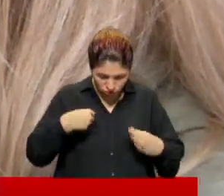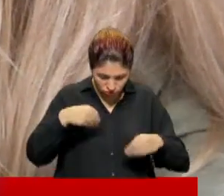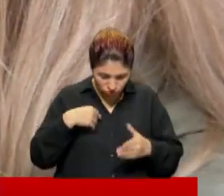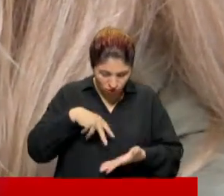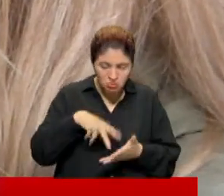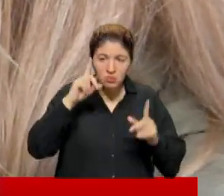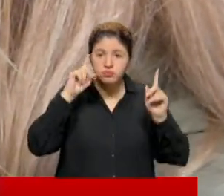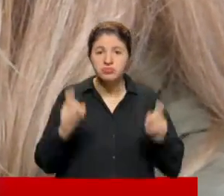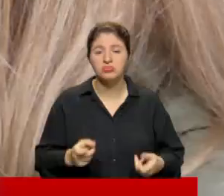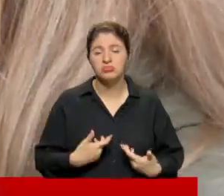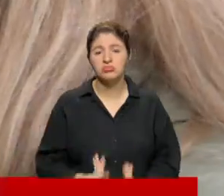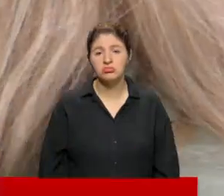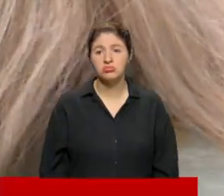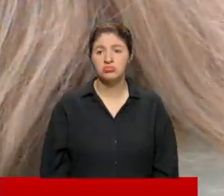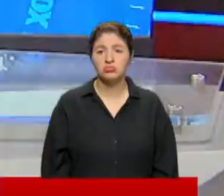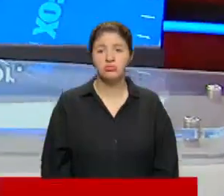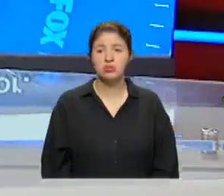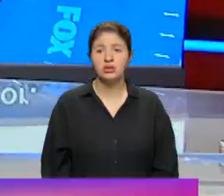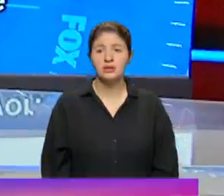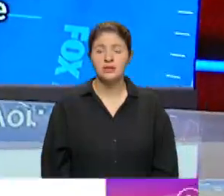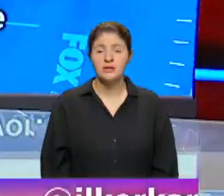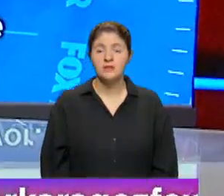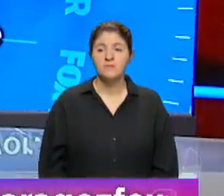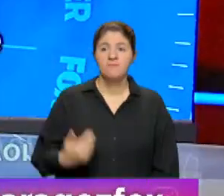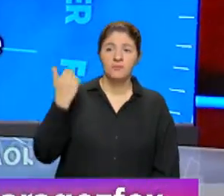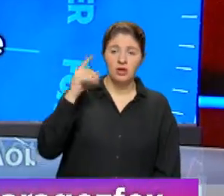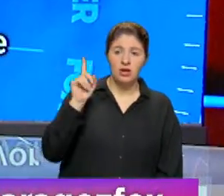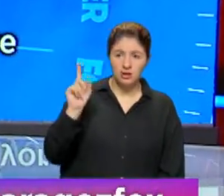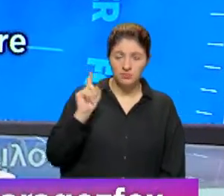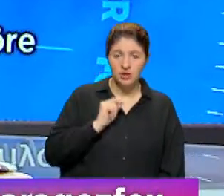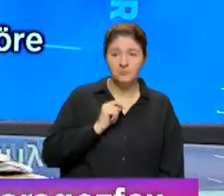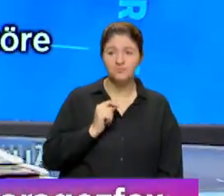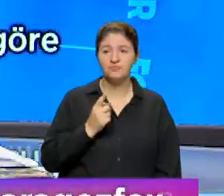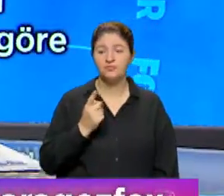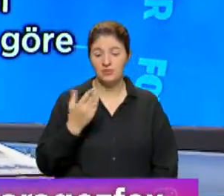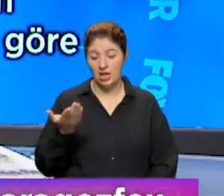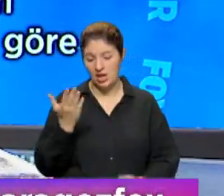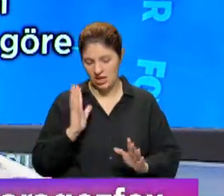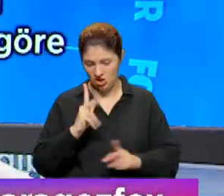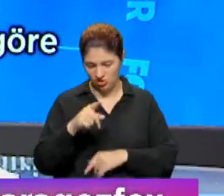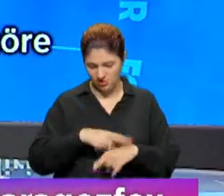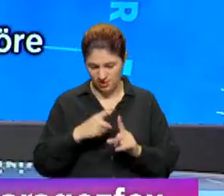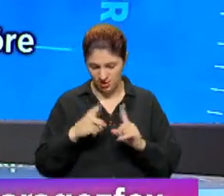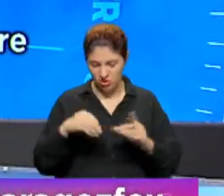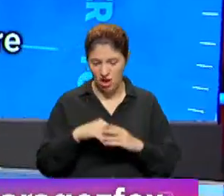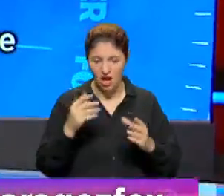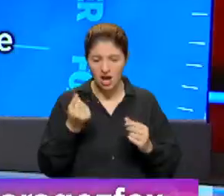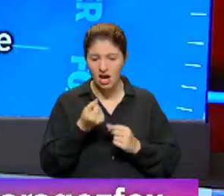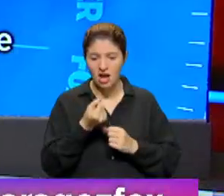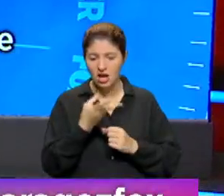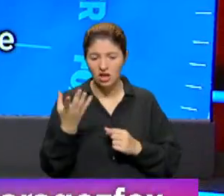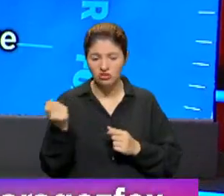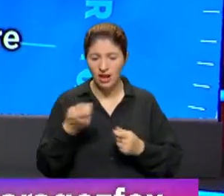ayakta duruyoruz di arkamda geçen zaman içinde ne kadar